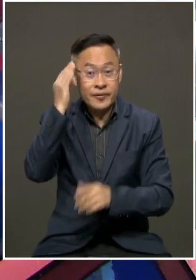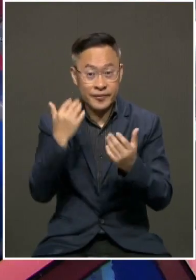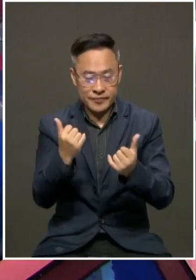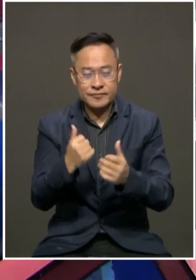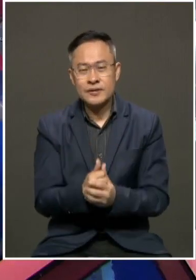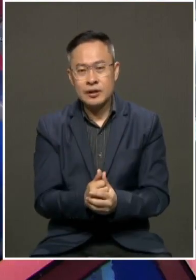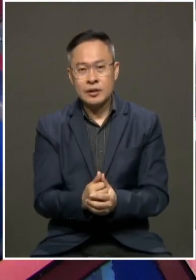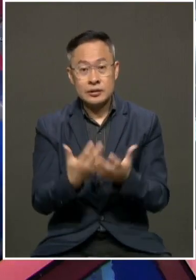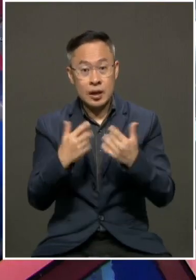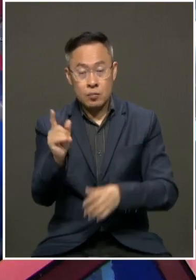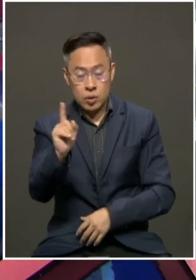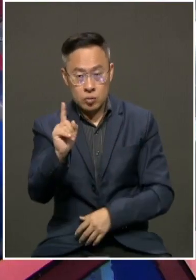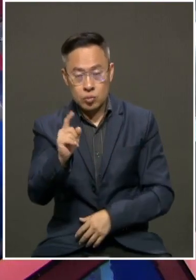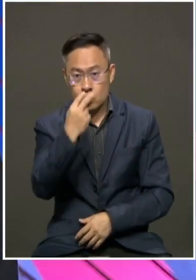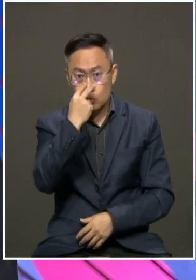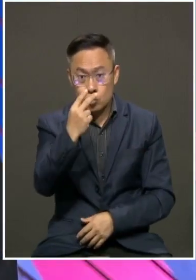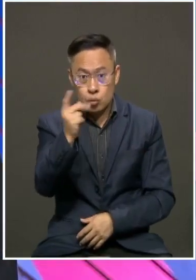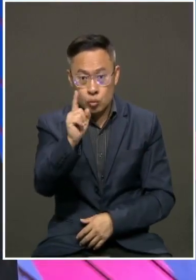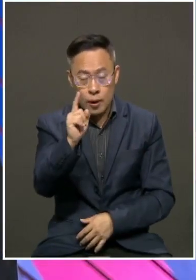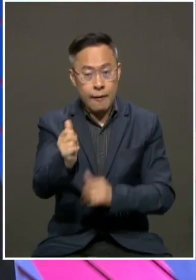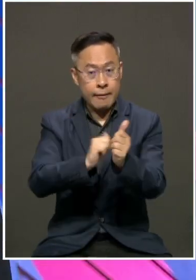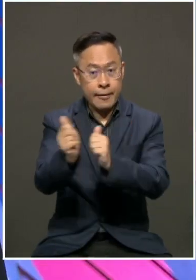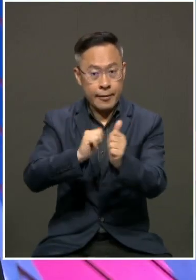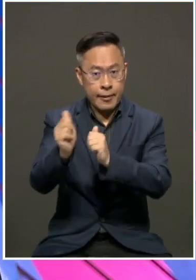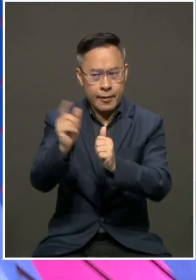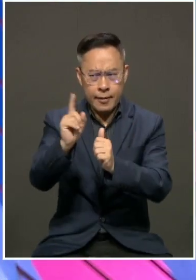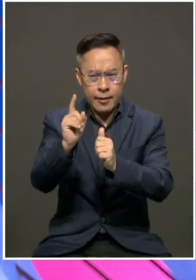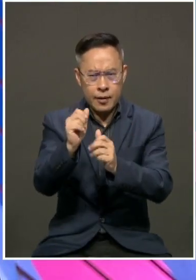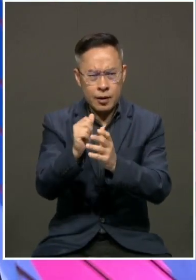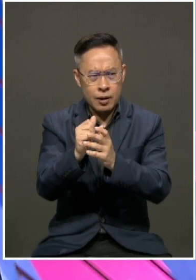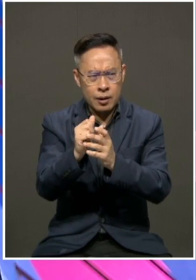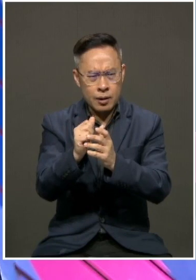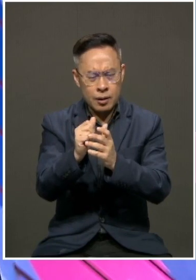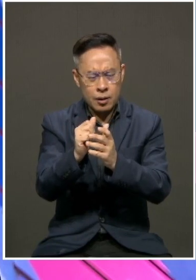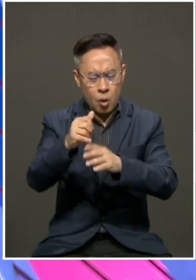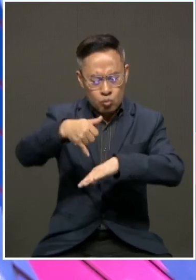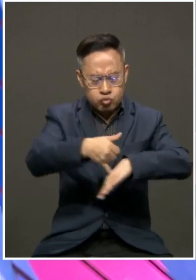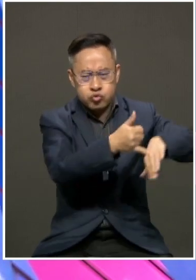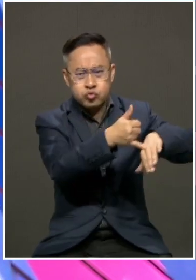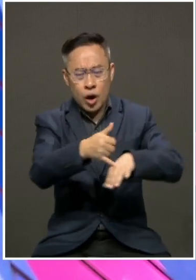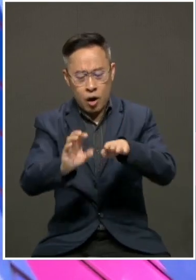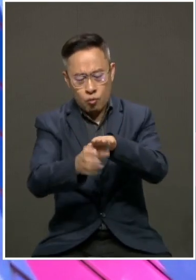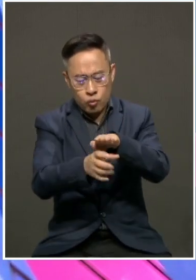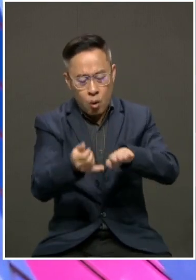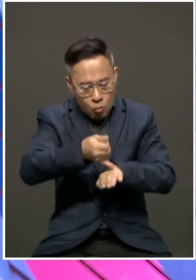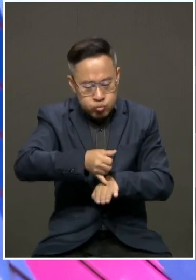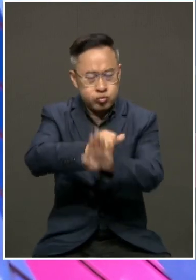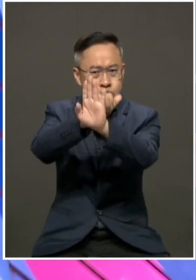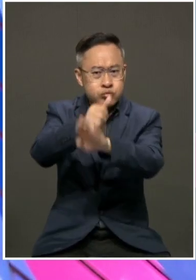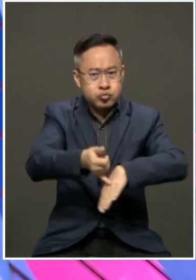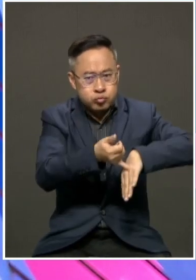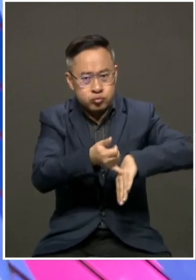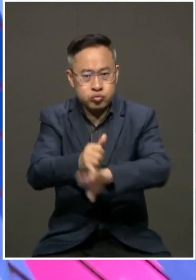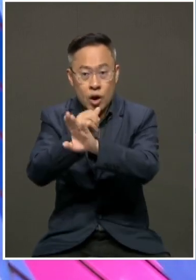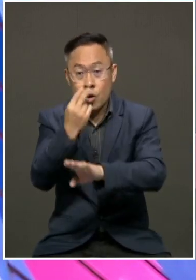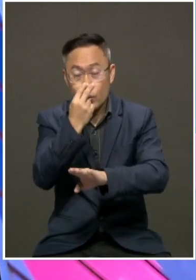ทีนี้ค่ะคุณผู้ชมเดี๋ยวพาไปดูบรรยากาศการแข่งขันนะคะใน 10 workboard Wake Sketชิงแชมป์โลก 2022ค่ะก็